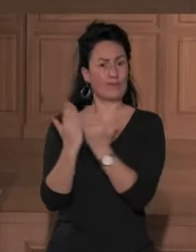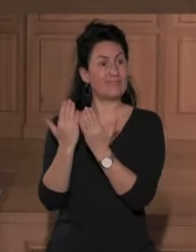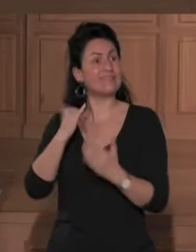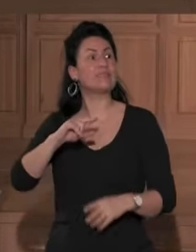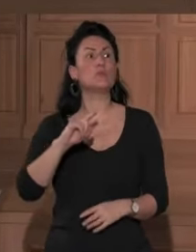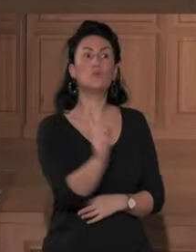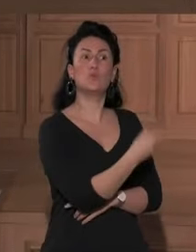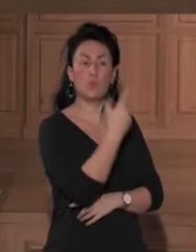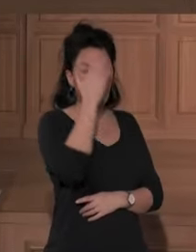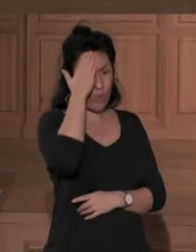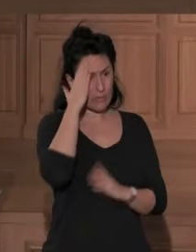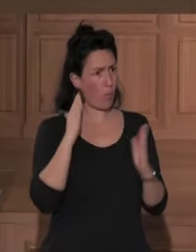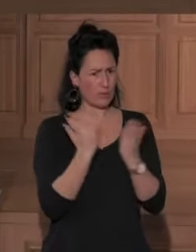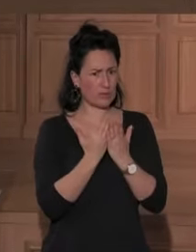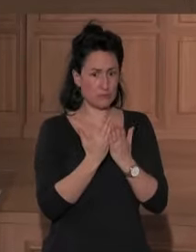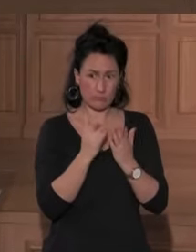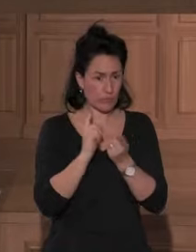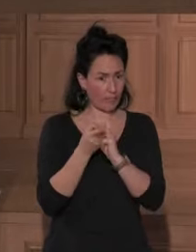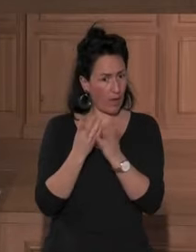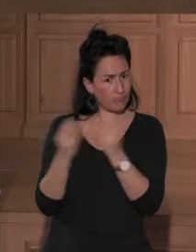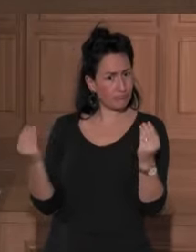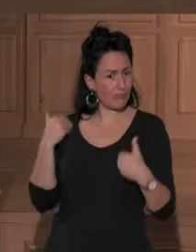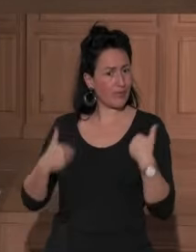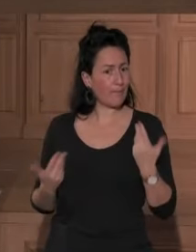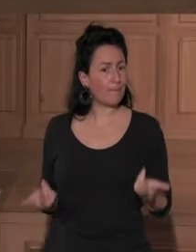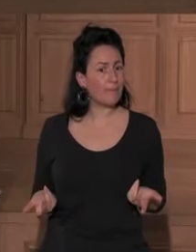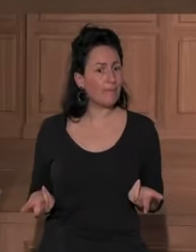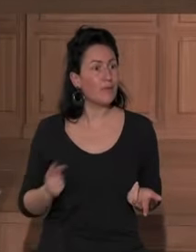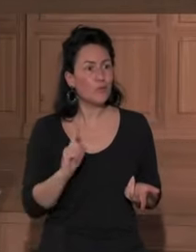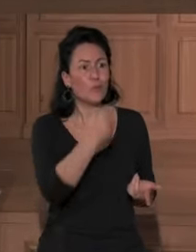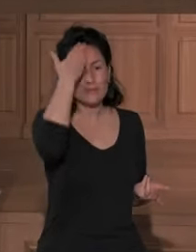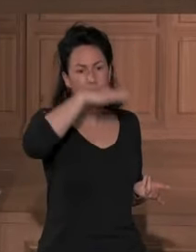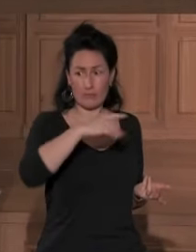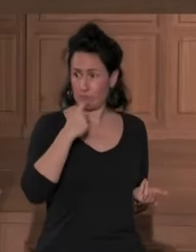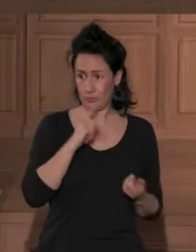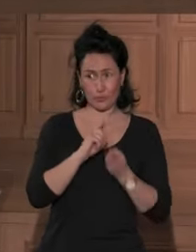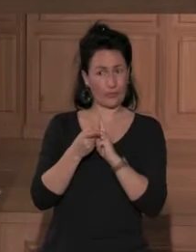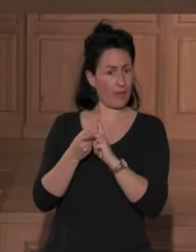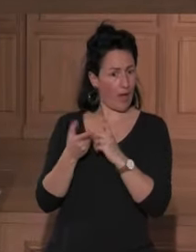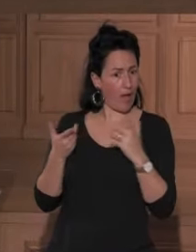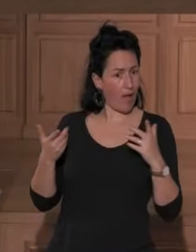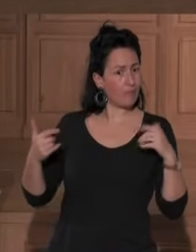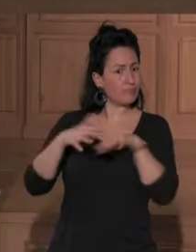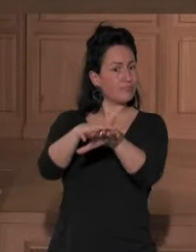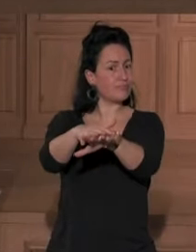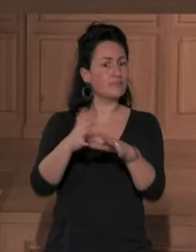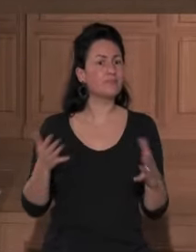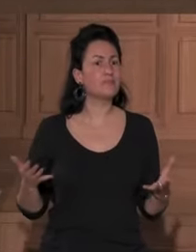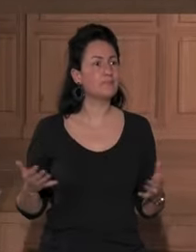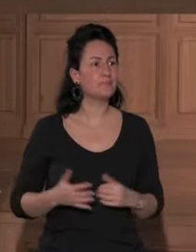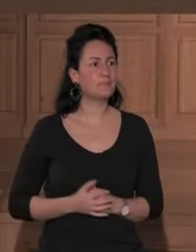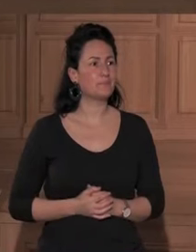l'autisme disparaît. Hein. Mmh. Ah oui, parce que tout le monde sait. Mmh. Il est sécure, l'enfant